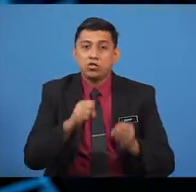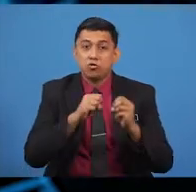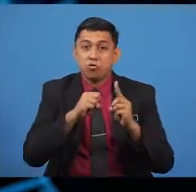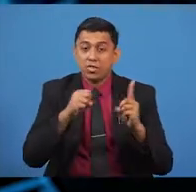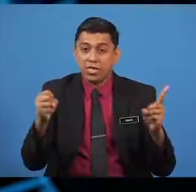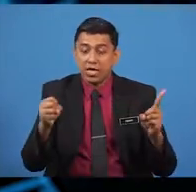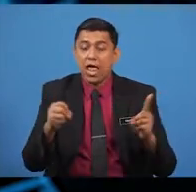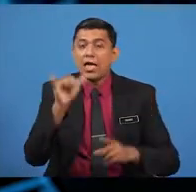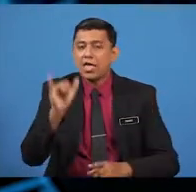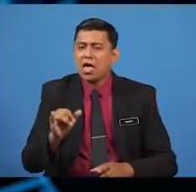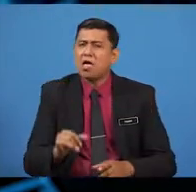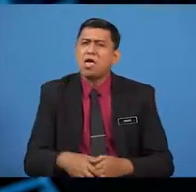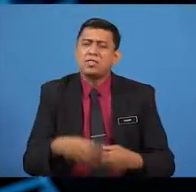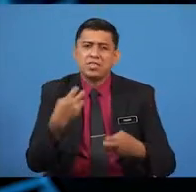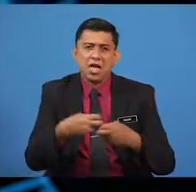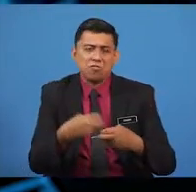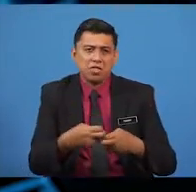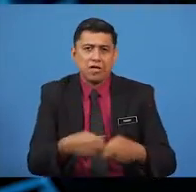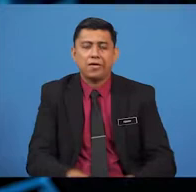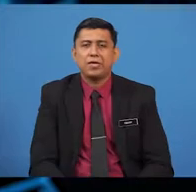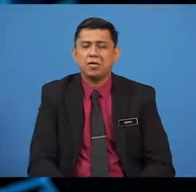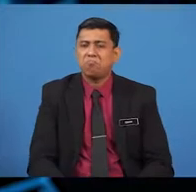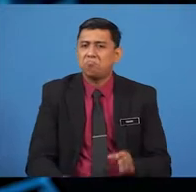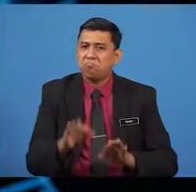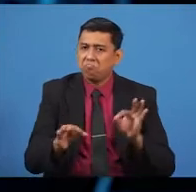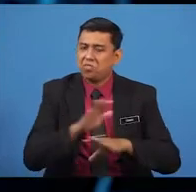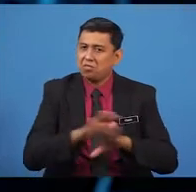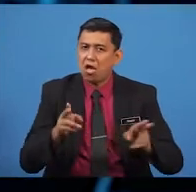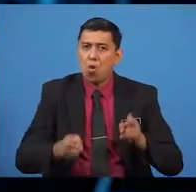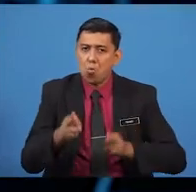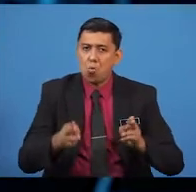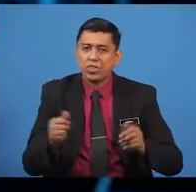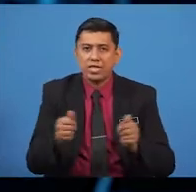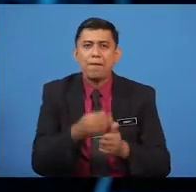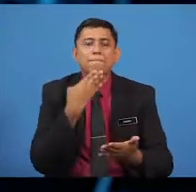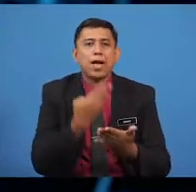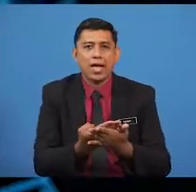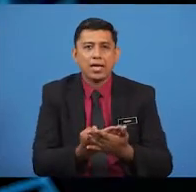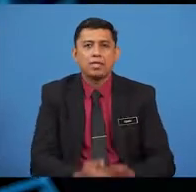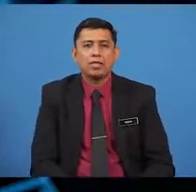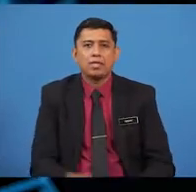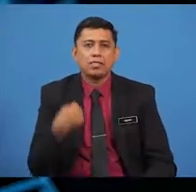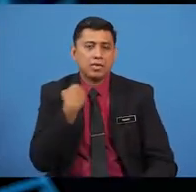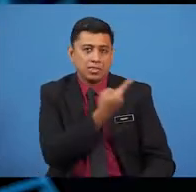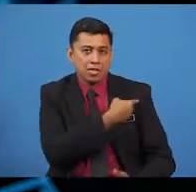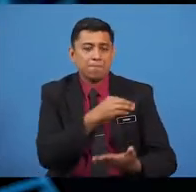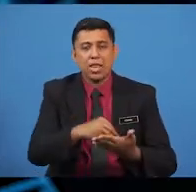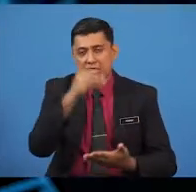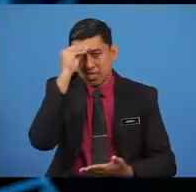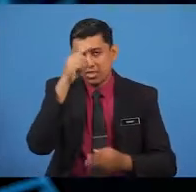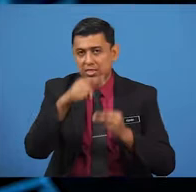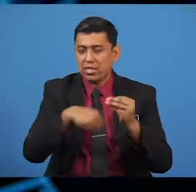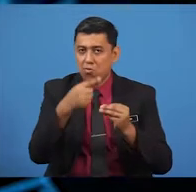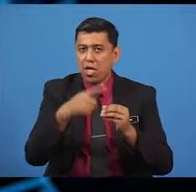serius sekiranya tidak diurus dengan baik. Baiklah murid-murid, kita telah belajar